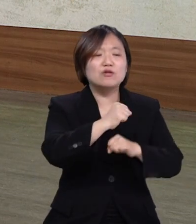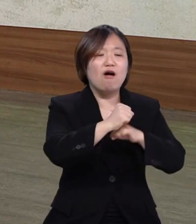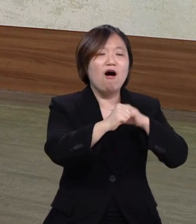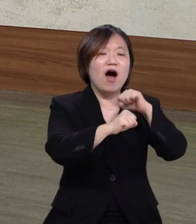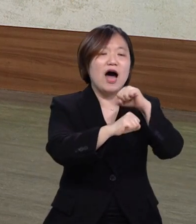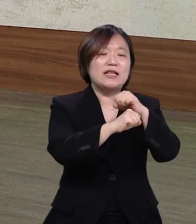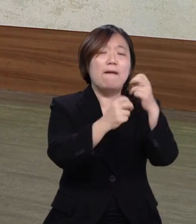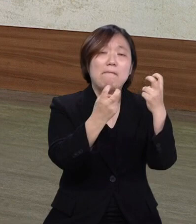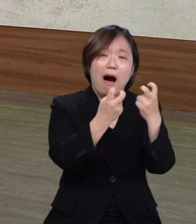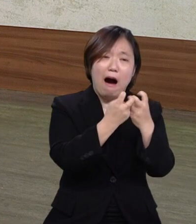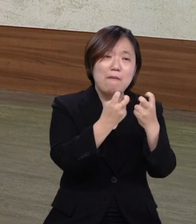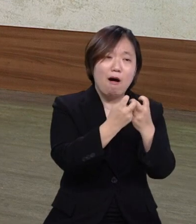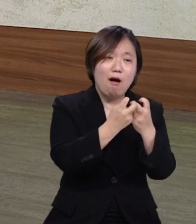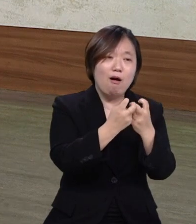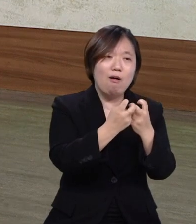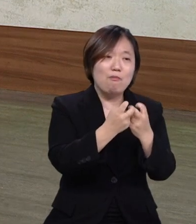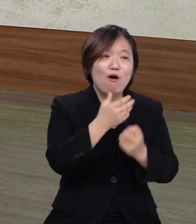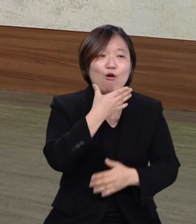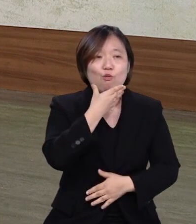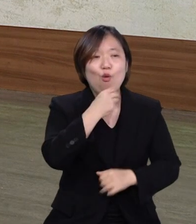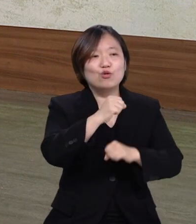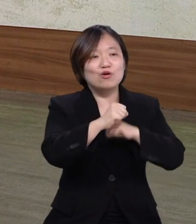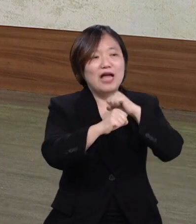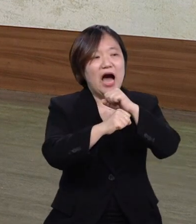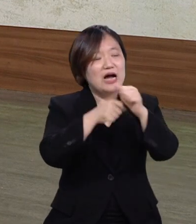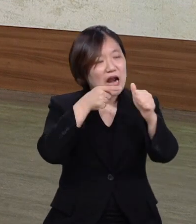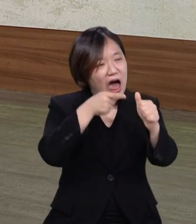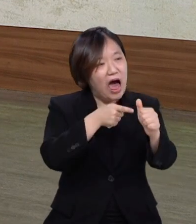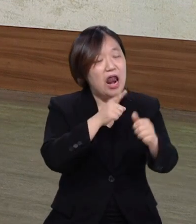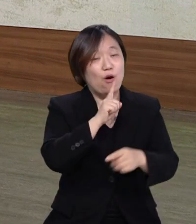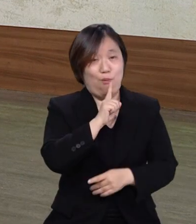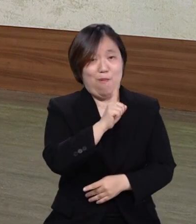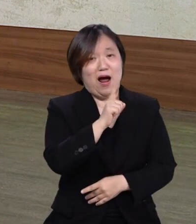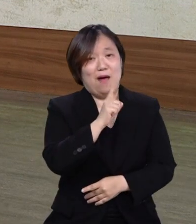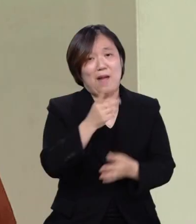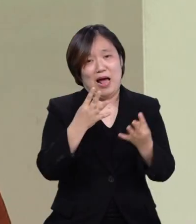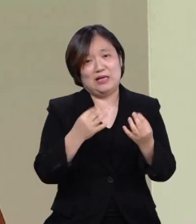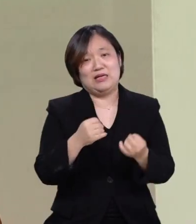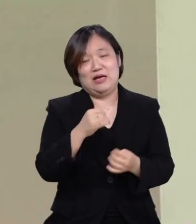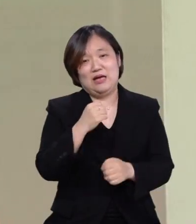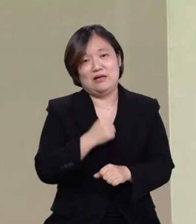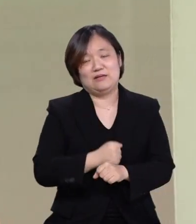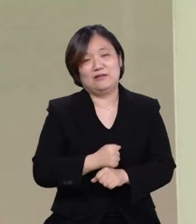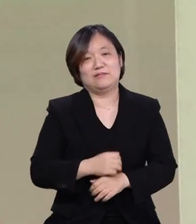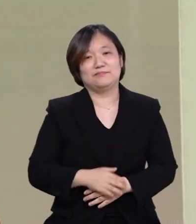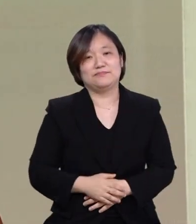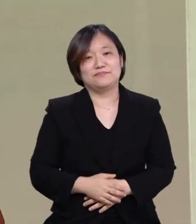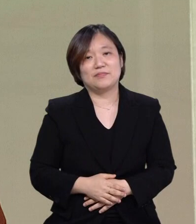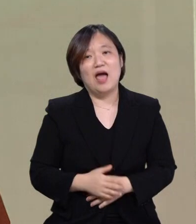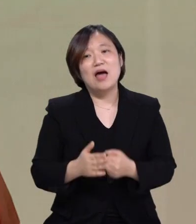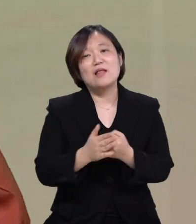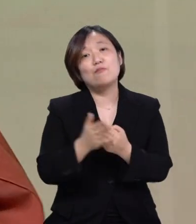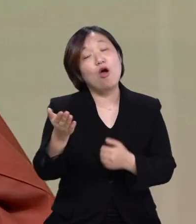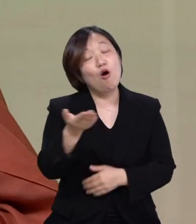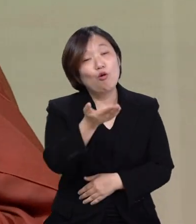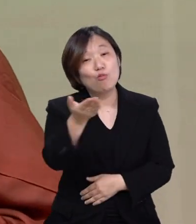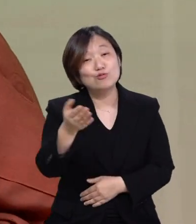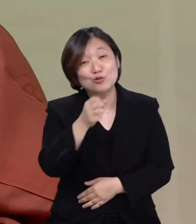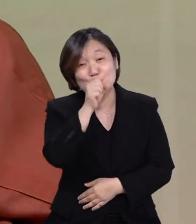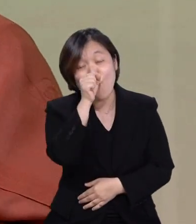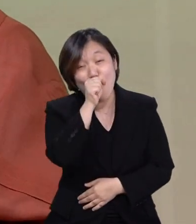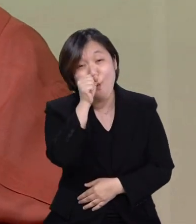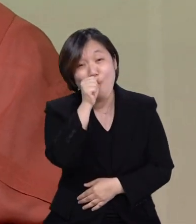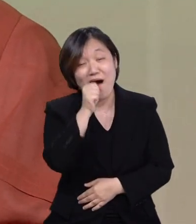닦는 길에 대해서 권유하셨던 겁니다 그래서 우리 불자님들이 좋아하는 우리 한국의